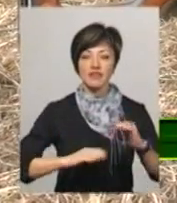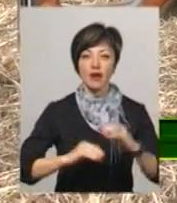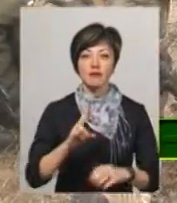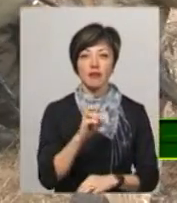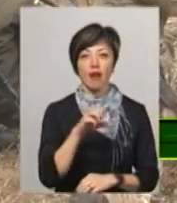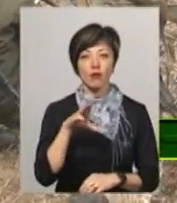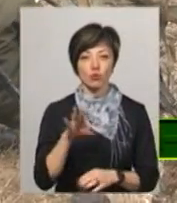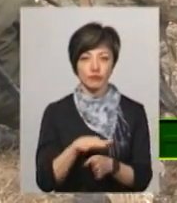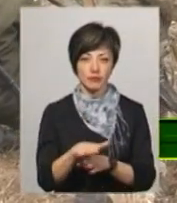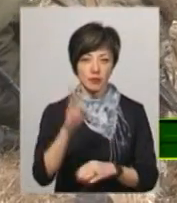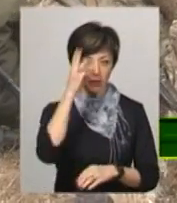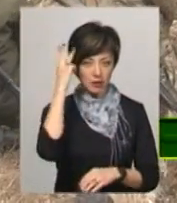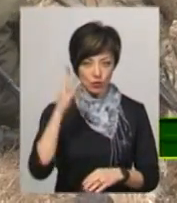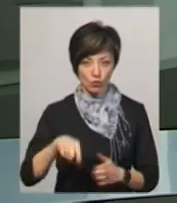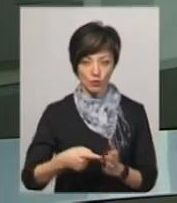НАТО відбувається у Хмельницькому.